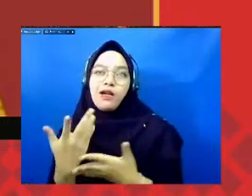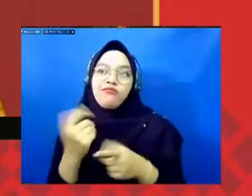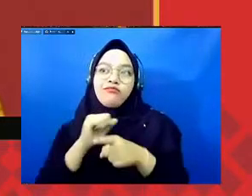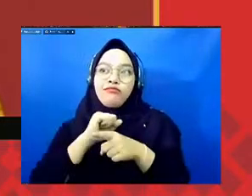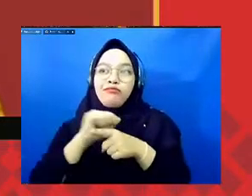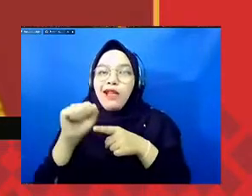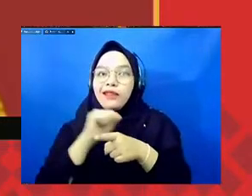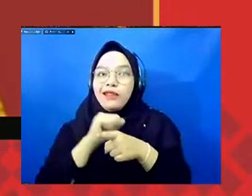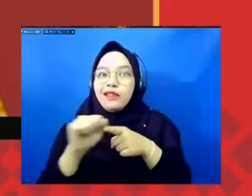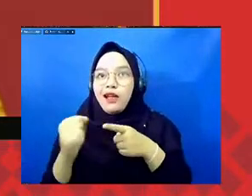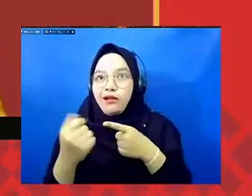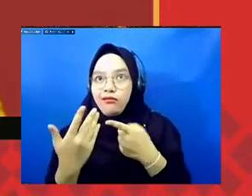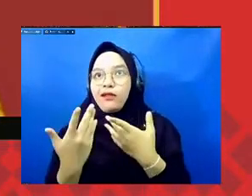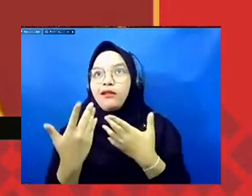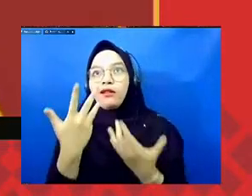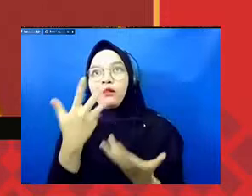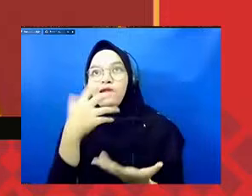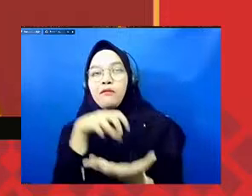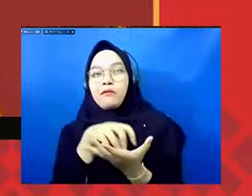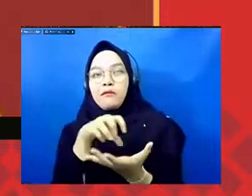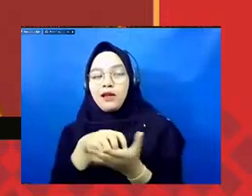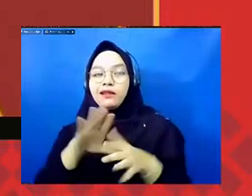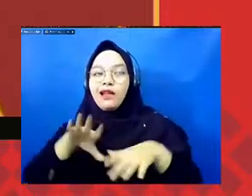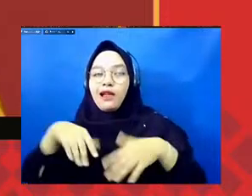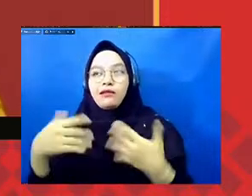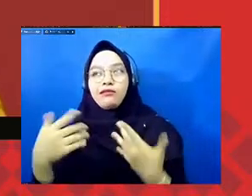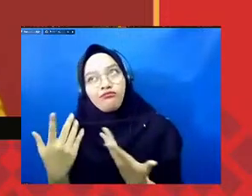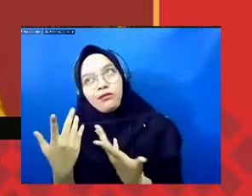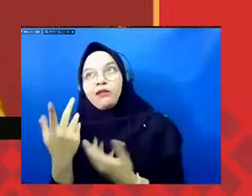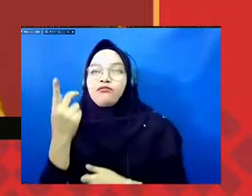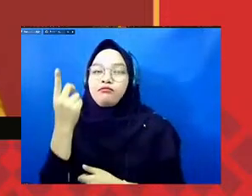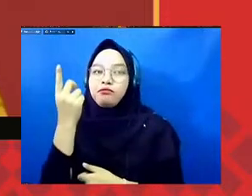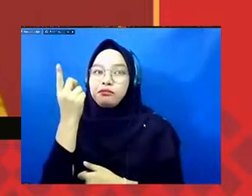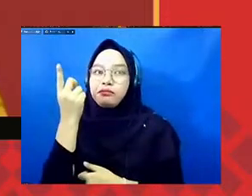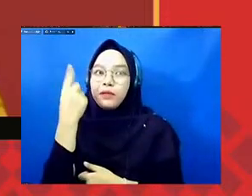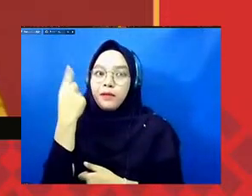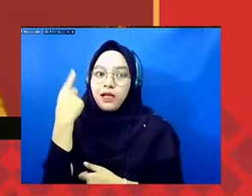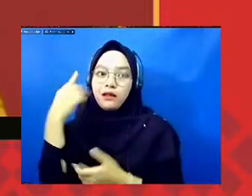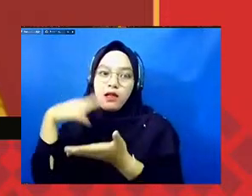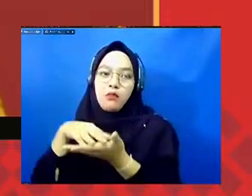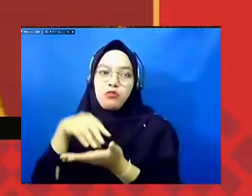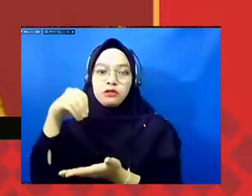ataupun pemerintah pusat, di mana kondusif